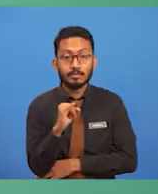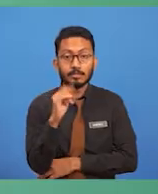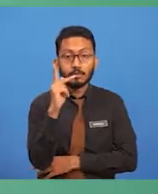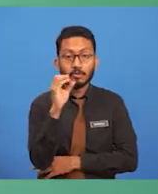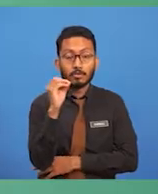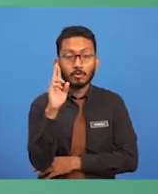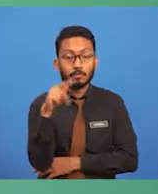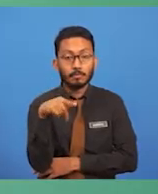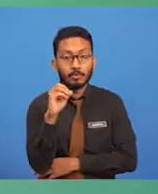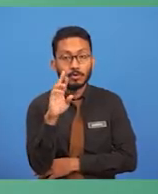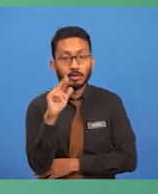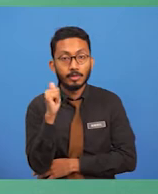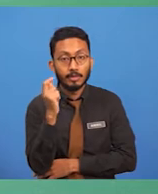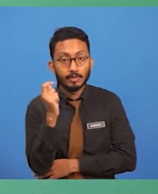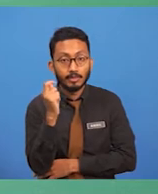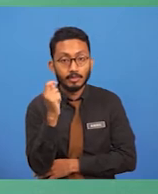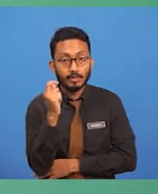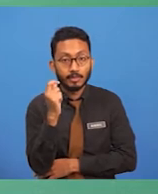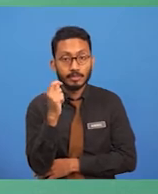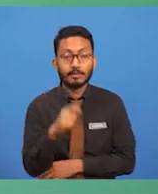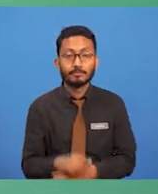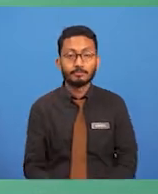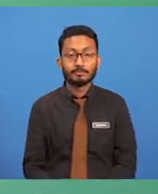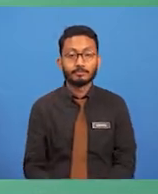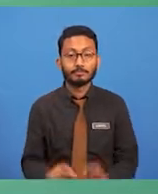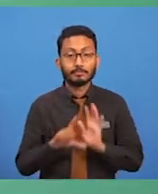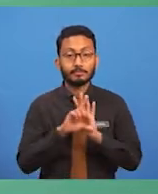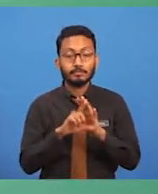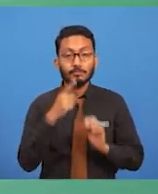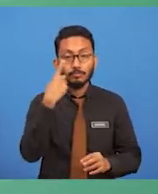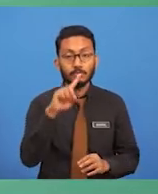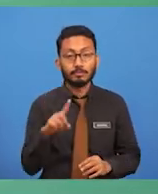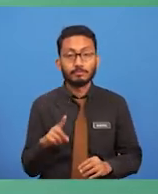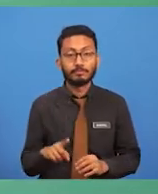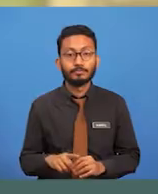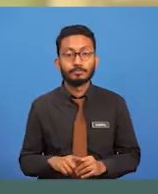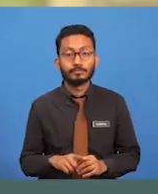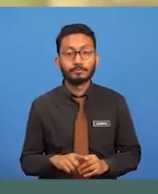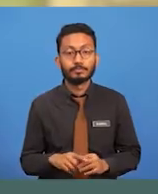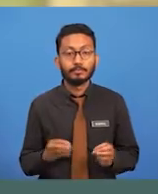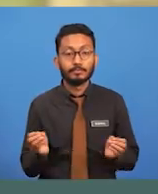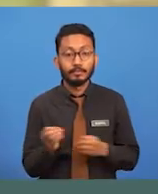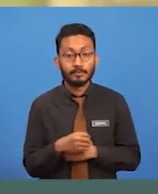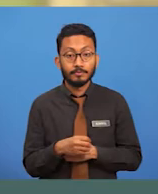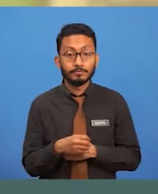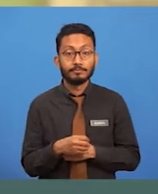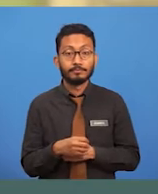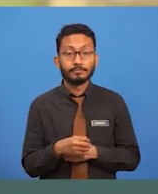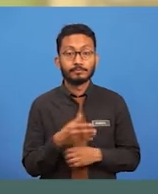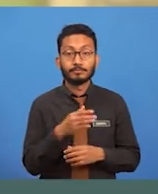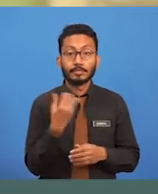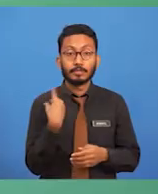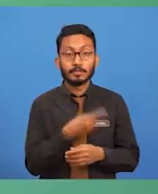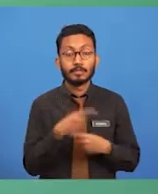merupakan lambang kepada sesuatu organisasi. Kemudian kita telah belajar